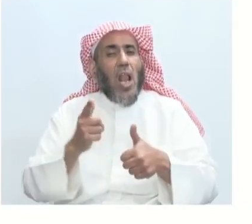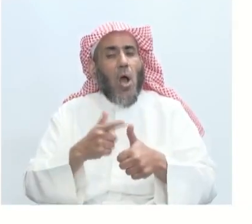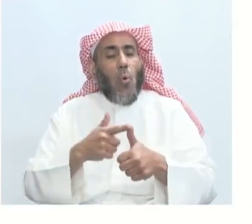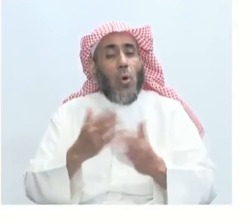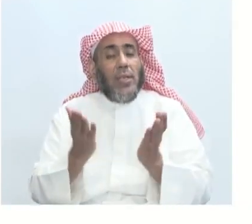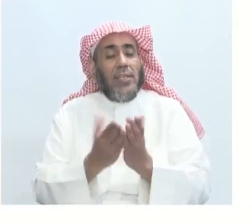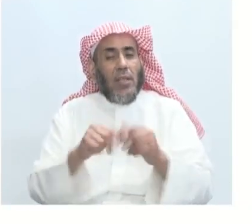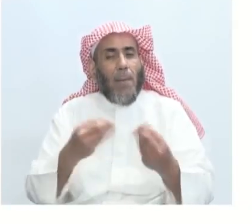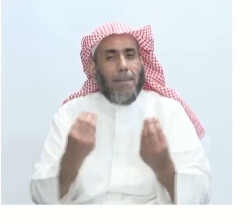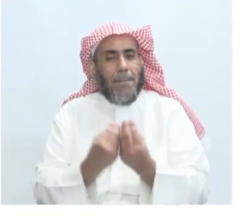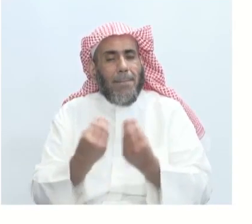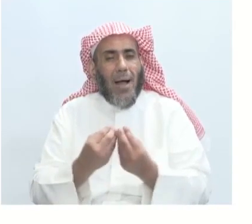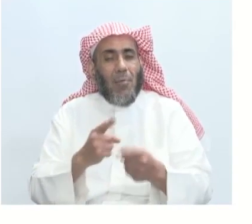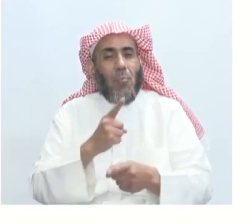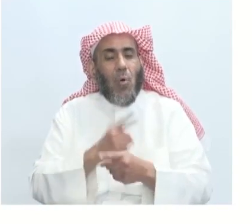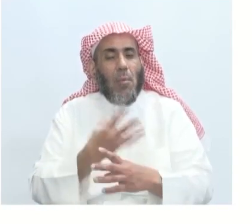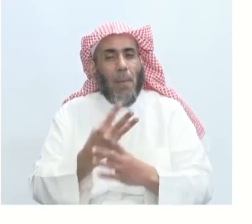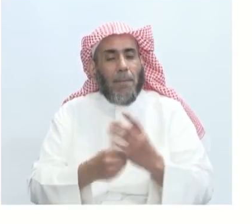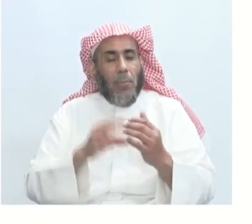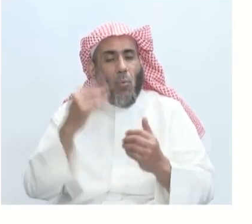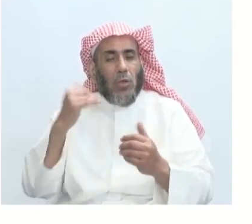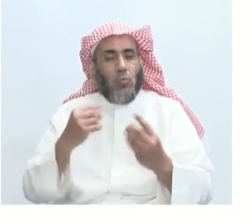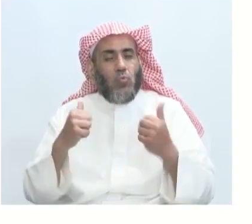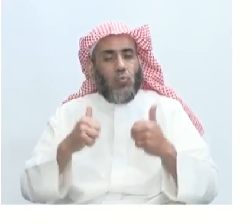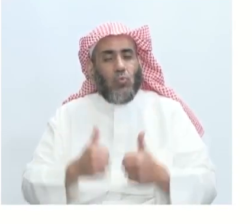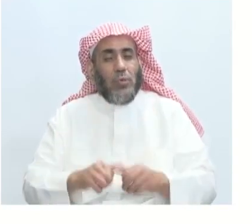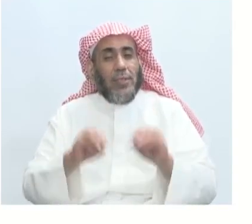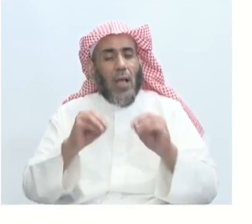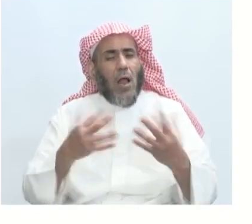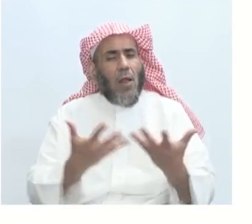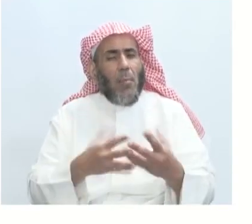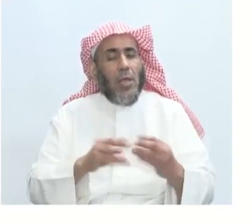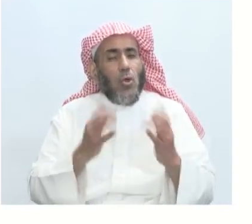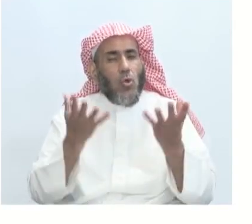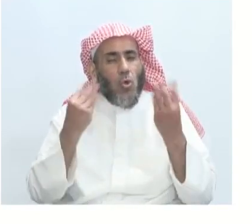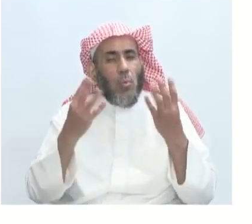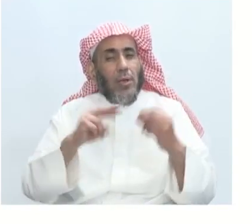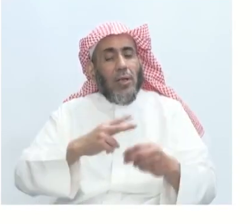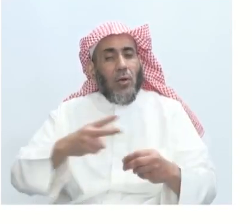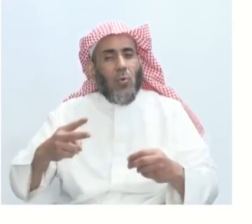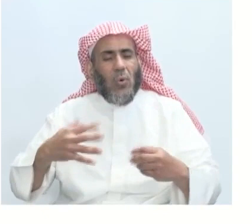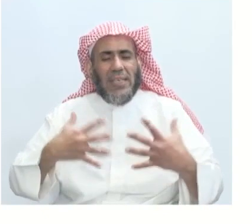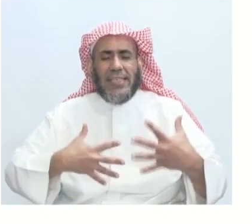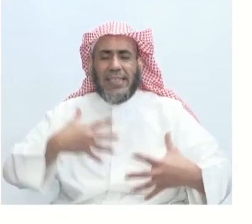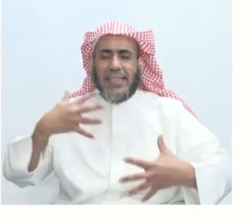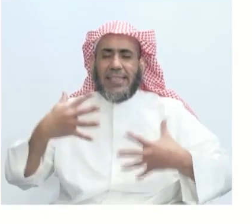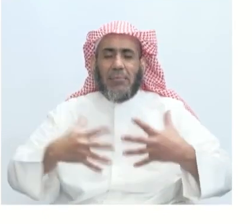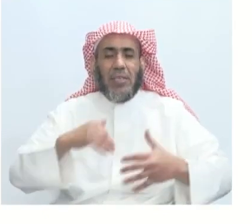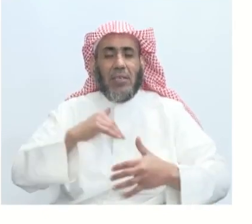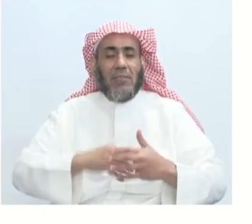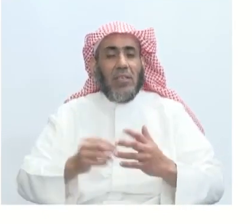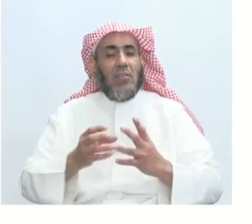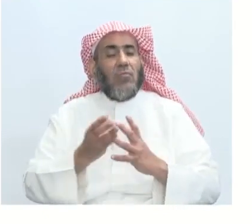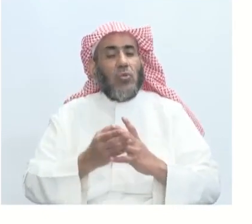لهذا اليوم انا وانتم ابنائي وبناتي الطلاب نتعرف على انواع اضطرابات النفسيه في